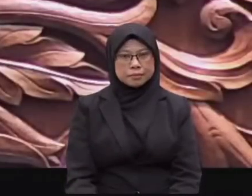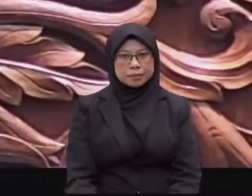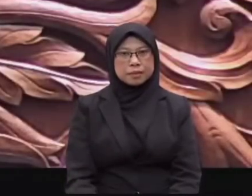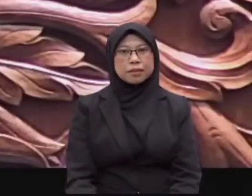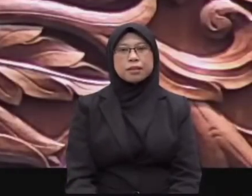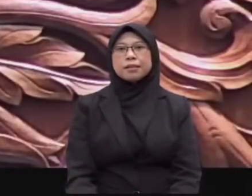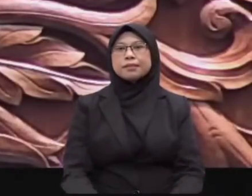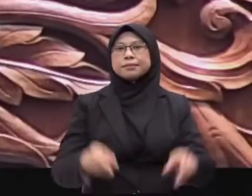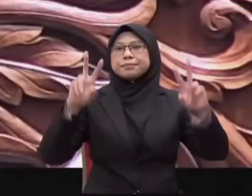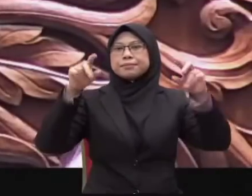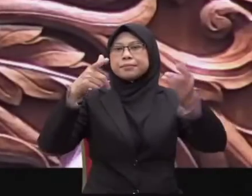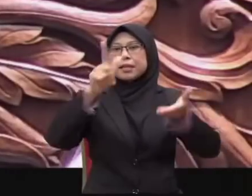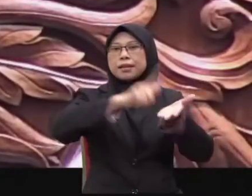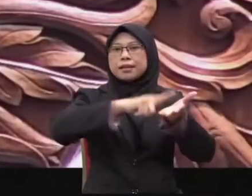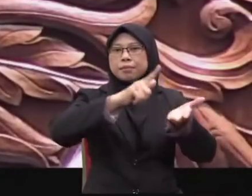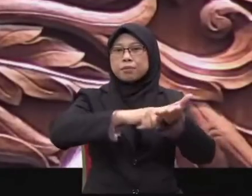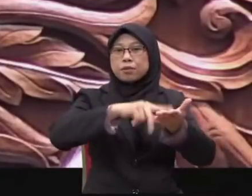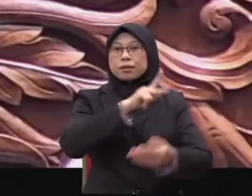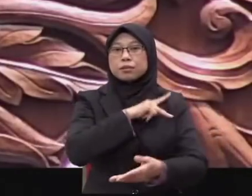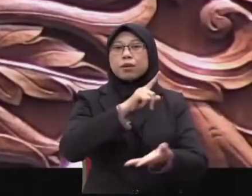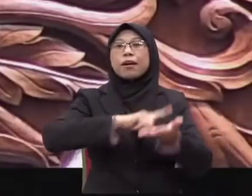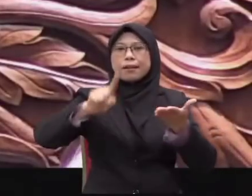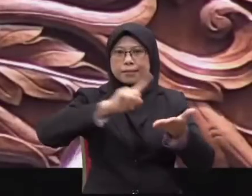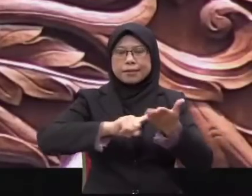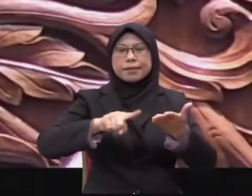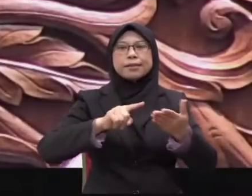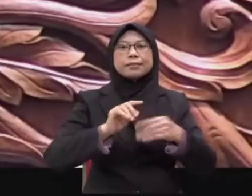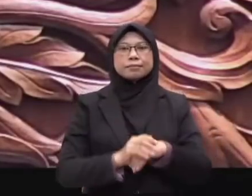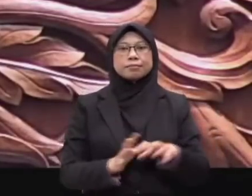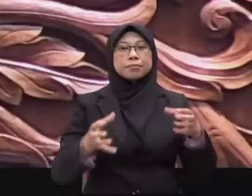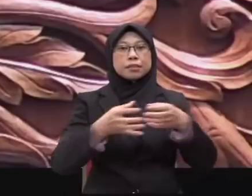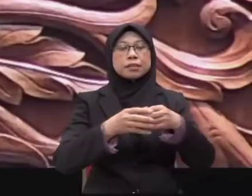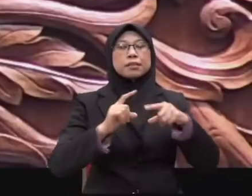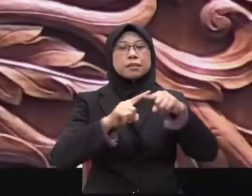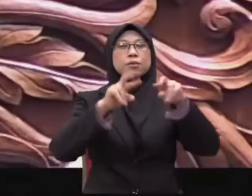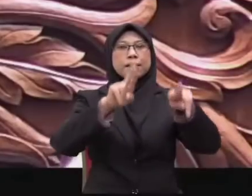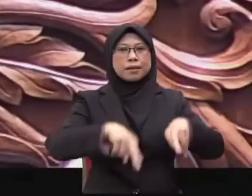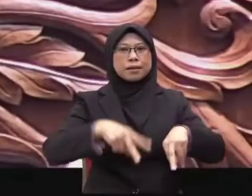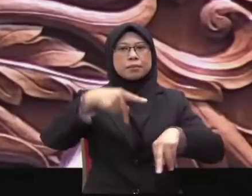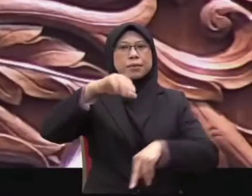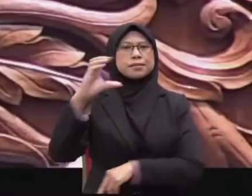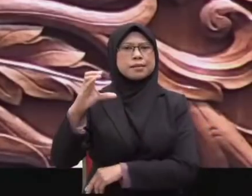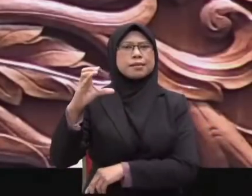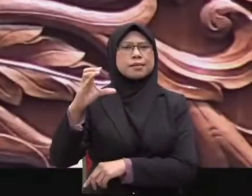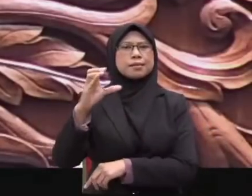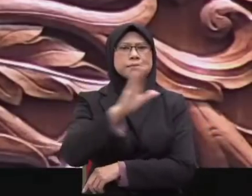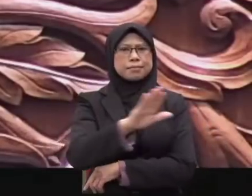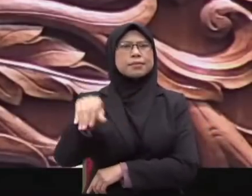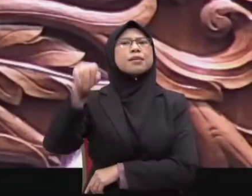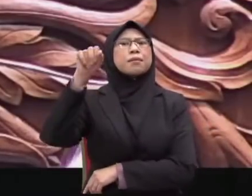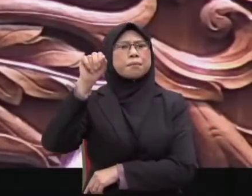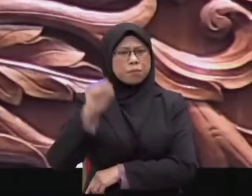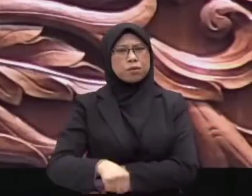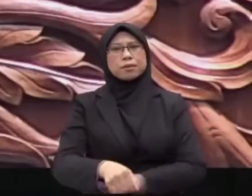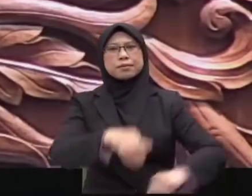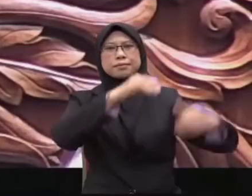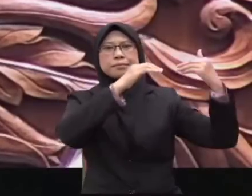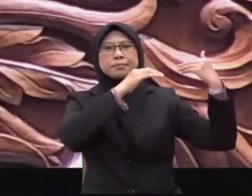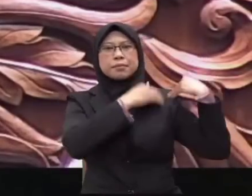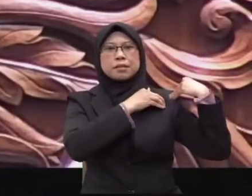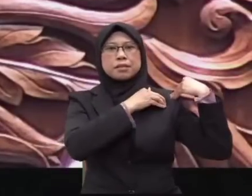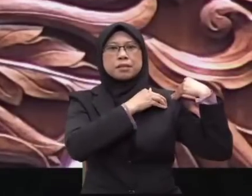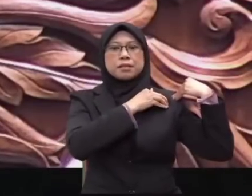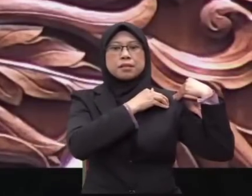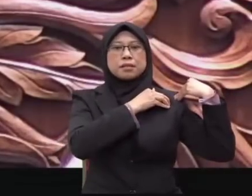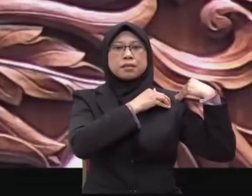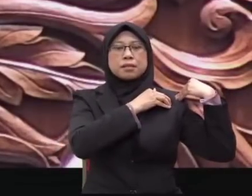Dalam isu berkenaan laporan ketua audit ini, Majlis Dewan Rakyat dan PAC masing-masing boleh memainkan peranan